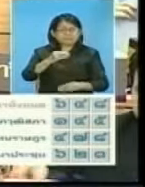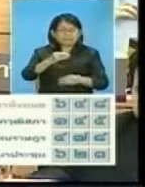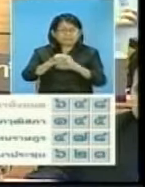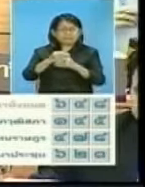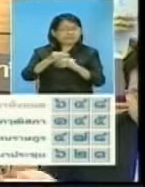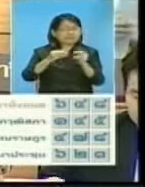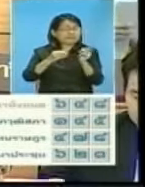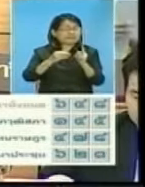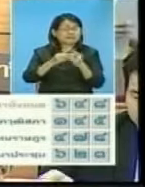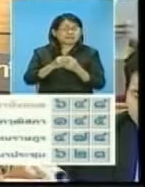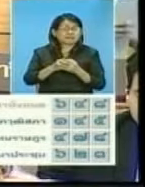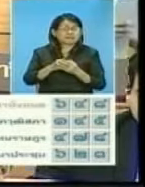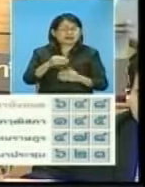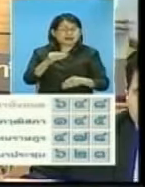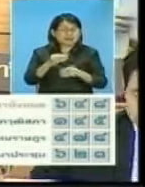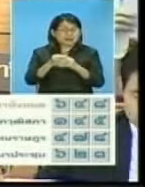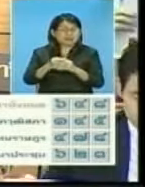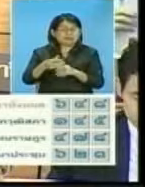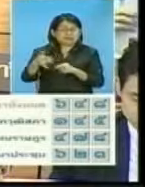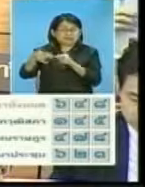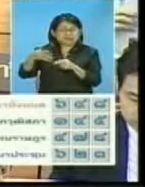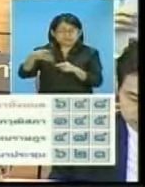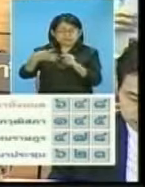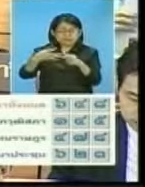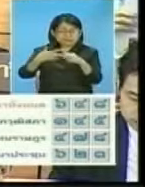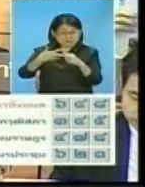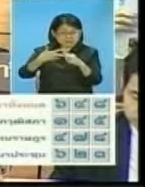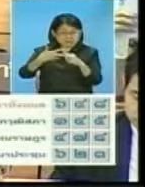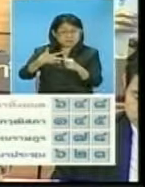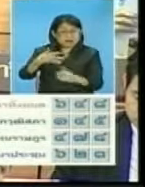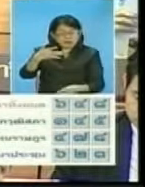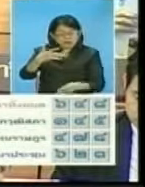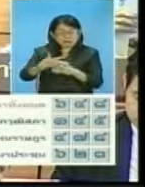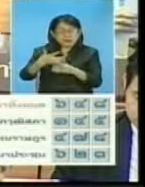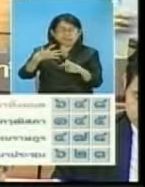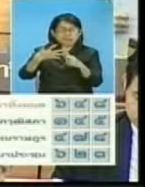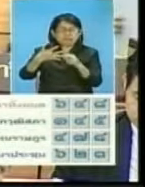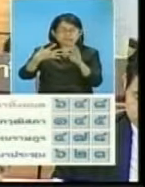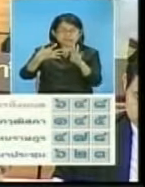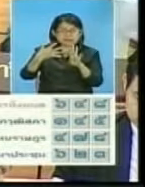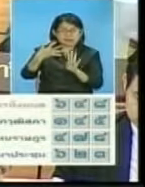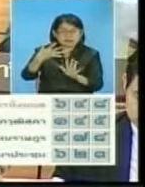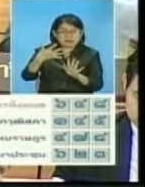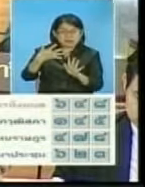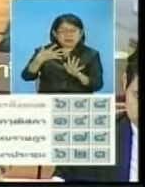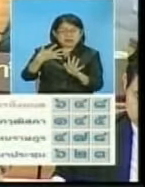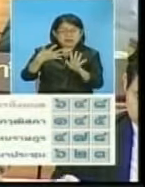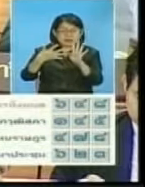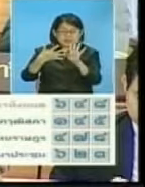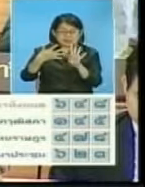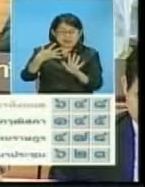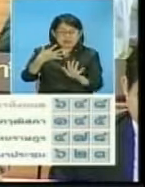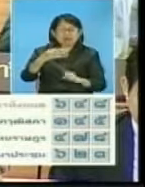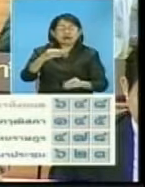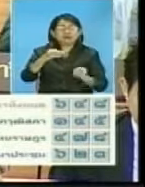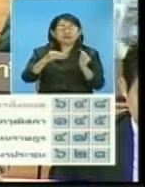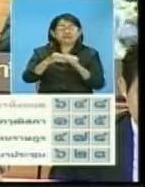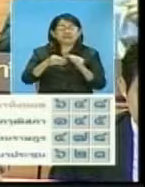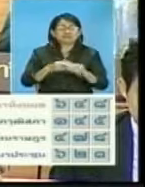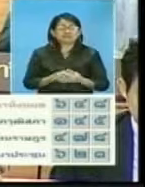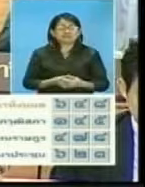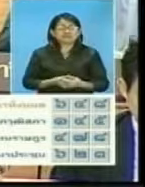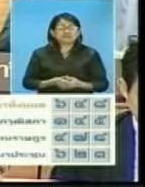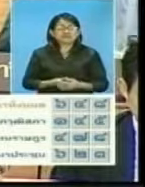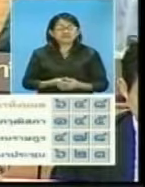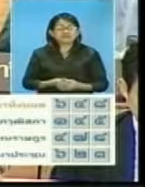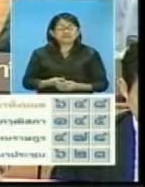ควรจะต้องเพิ่มบุคคลต้องห้ามอีก2กลุ่มด้วยกันนะครับก็คือขอให้เพิ่มเป็นในวงเล็บ4และวงเล็บ5